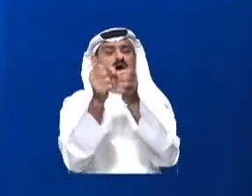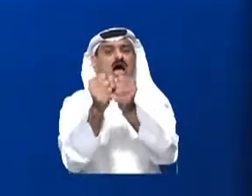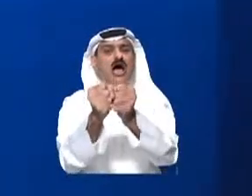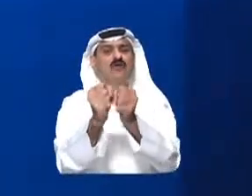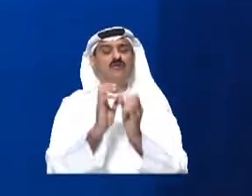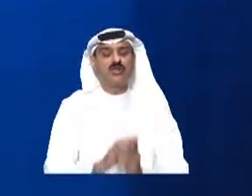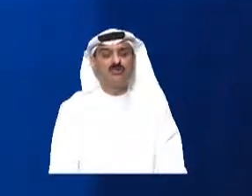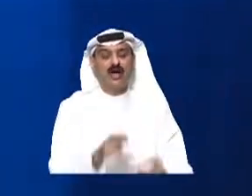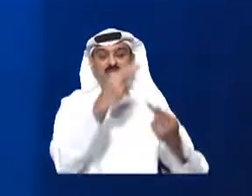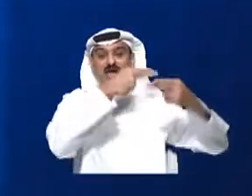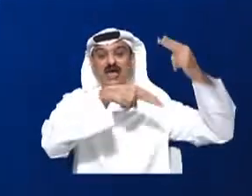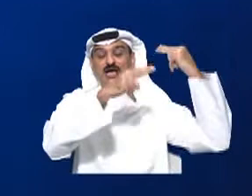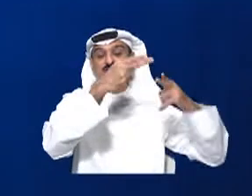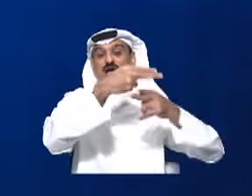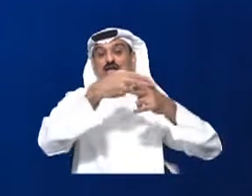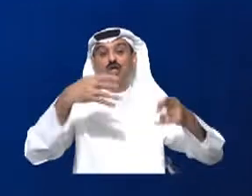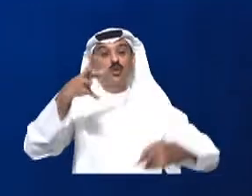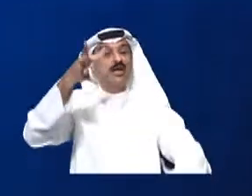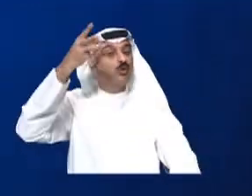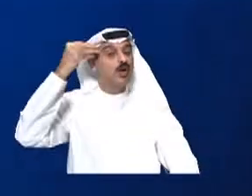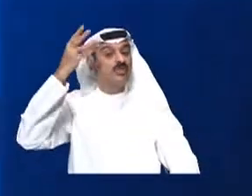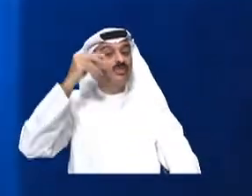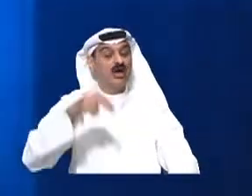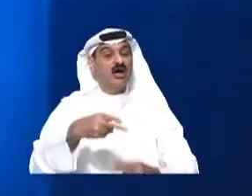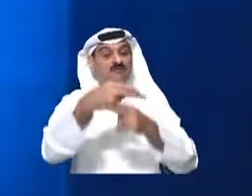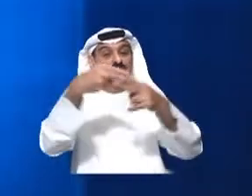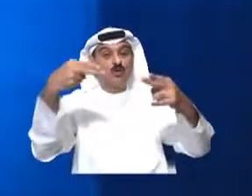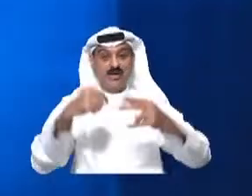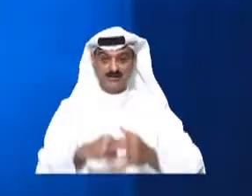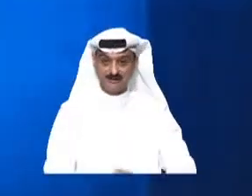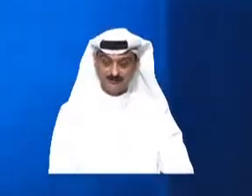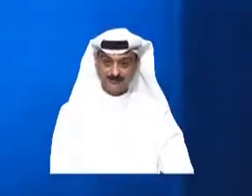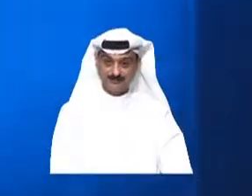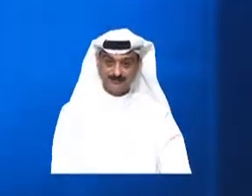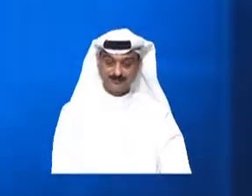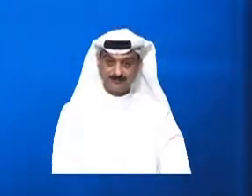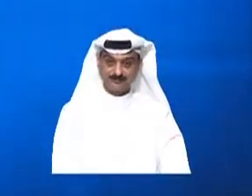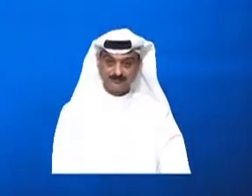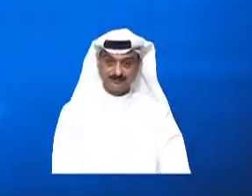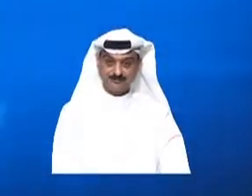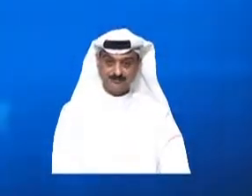الموروثات الثقافية والاجتماعية لدولة الكويت.